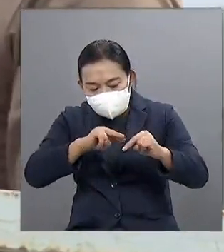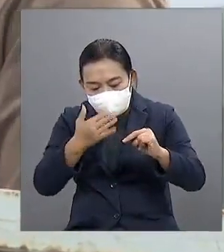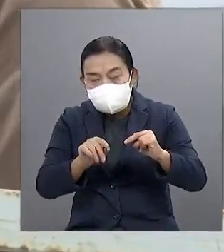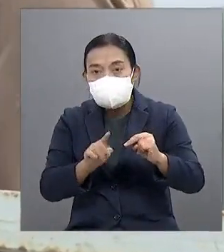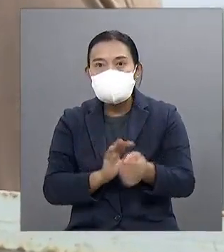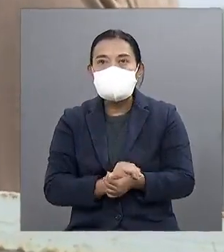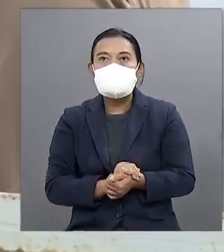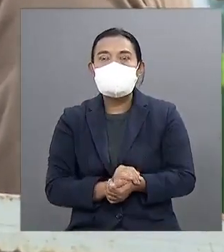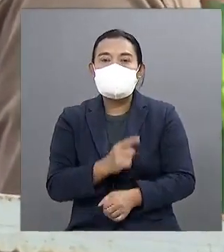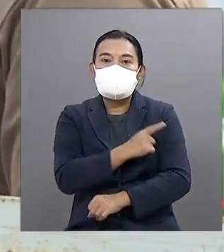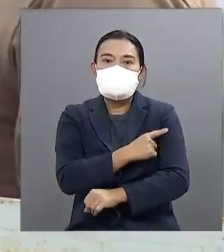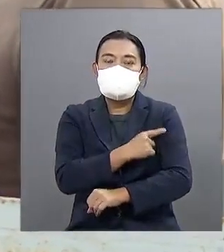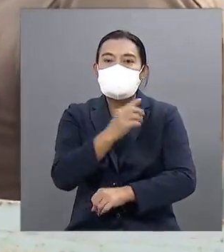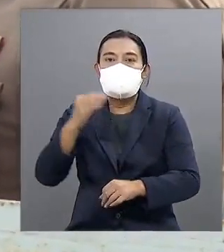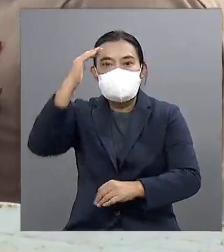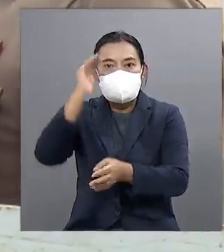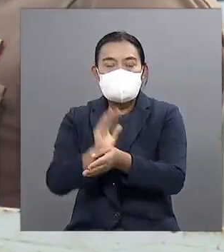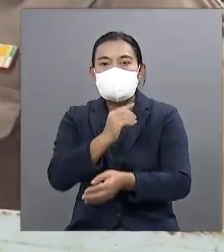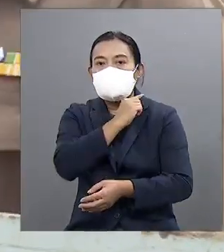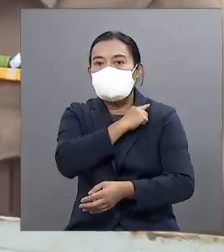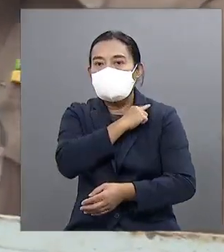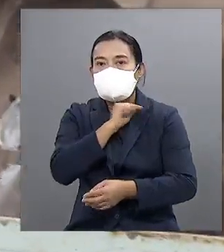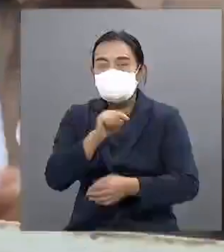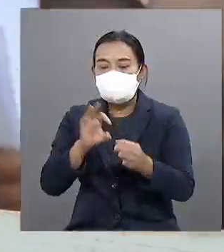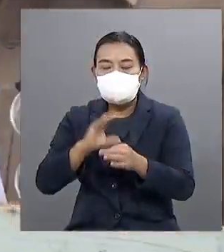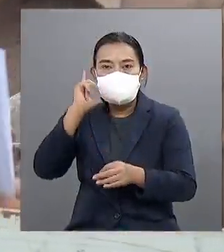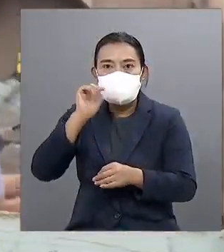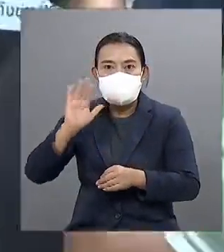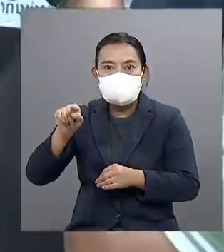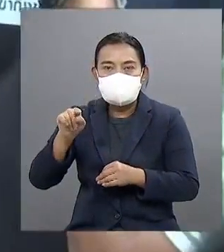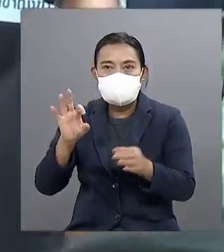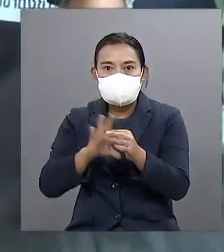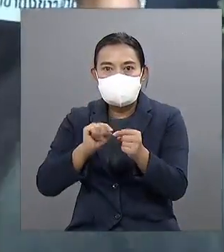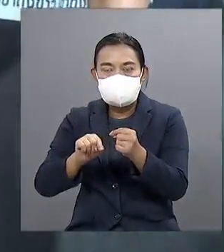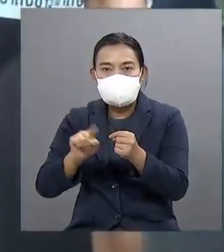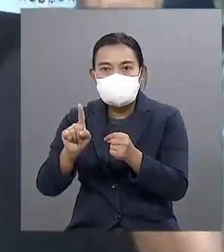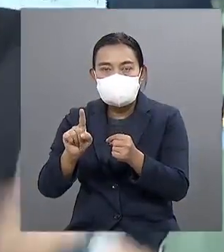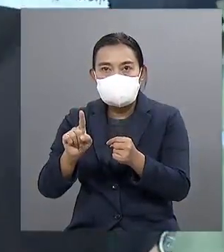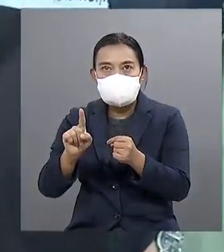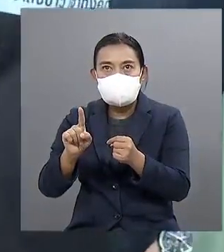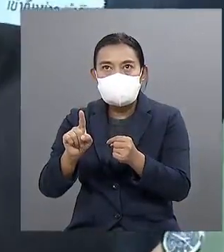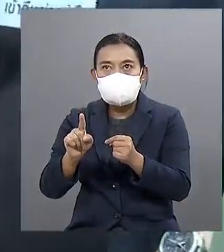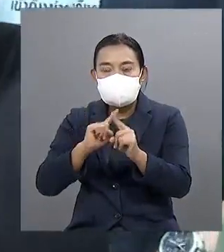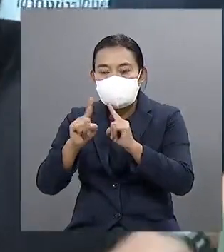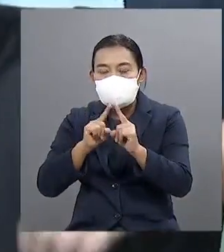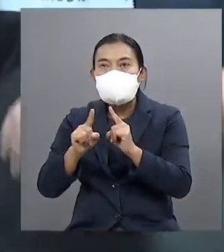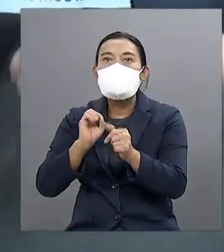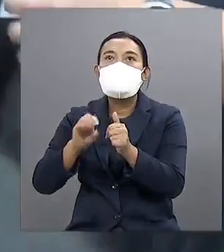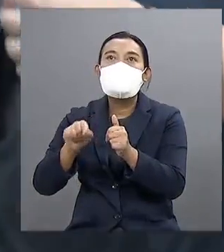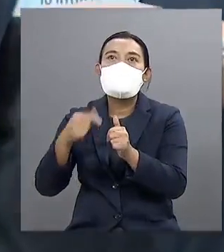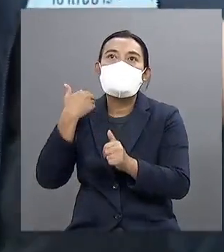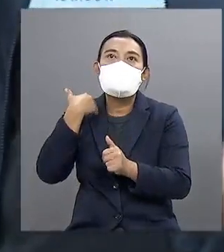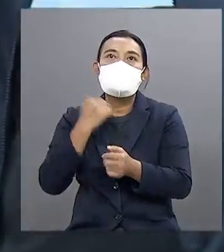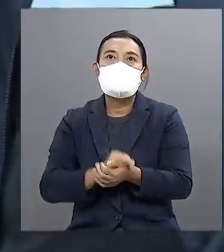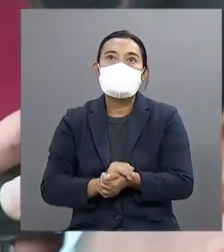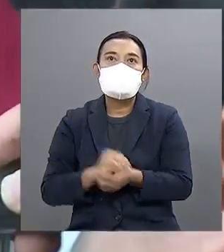นดังกล่าวเป็นอดีตตำรวจที่แม่ของผู้เสียหายนับถือครับเข้ามาให้คำปรึกษาเท่านั้นแล้วก็ไม่มีผู้ใหญ่ในพรรคประช